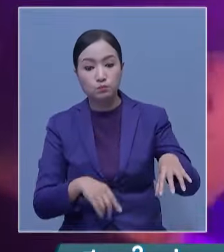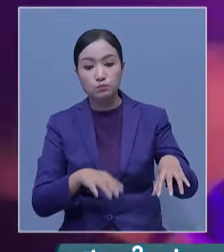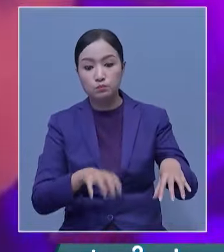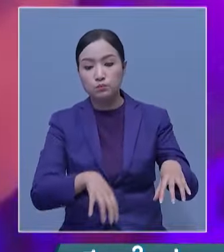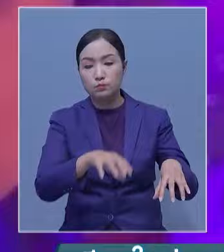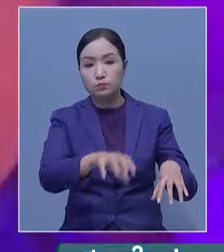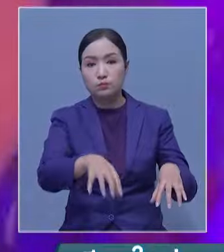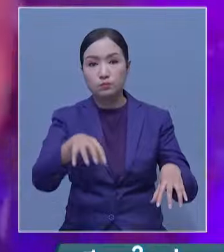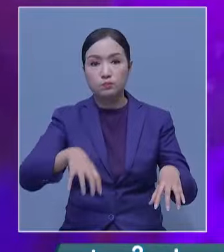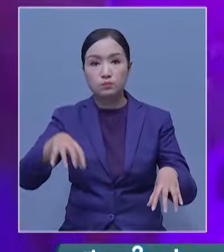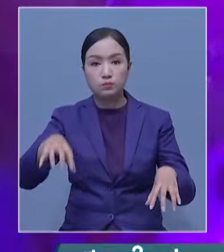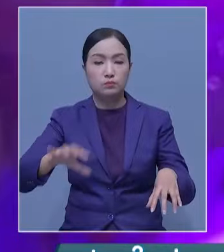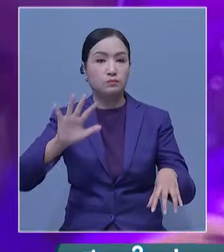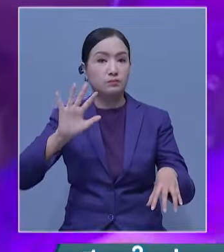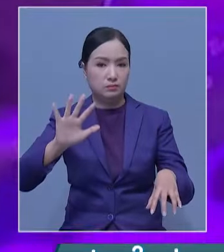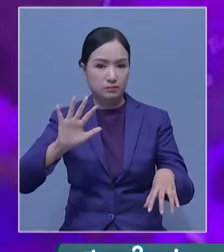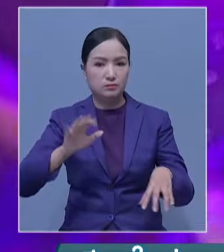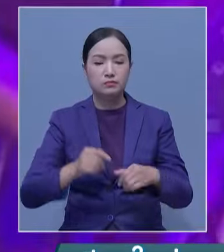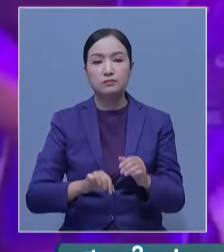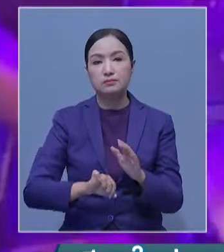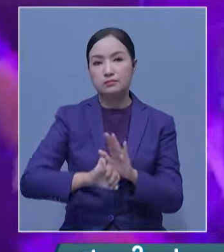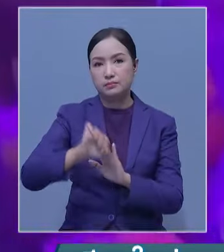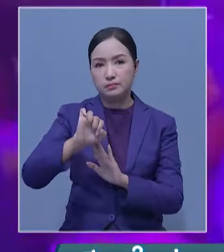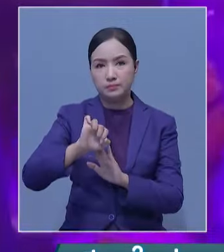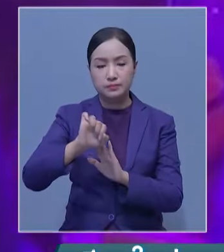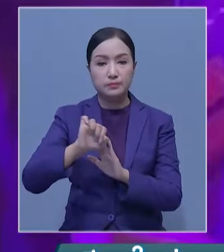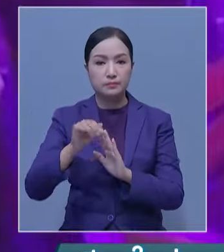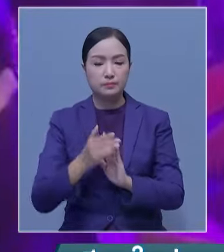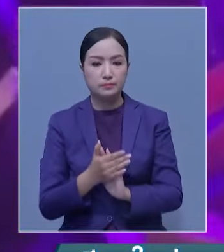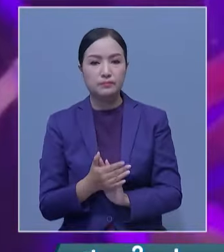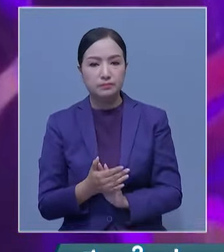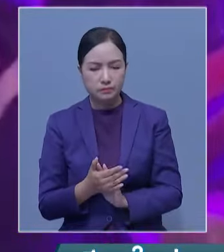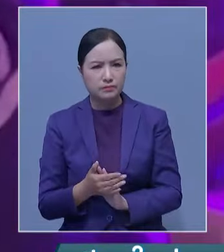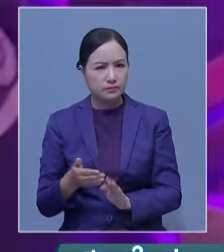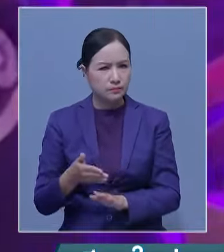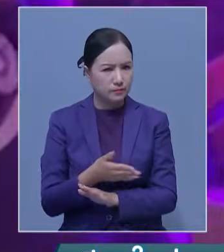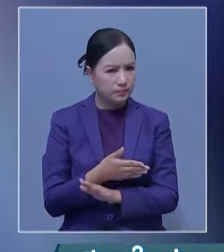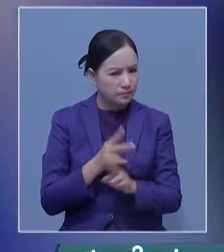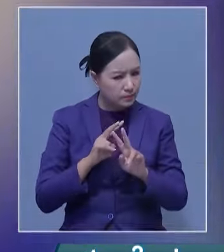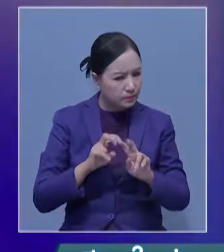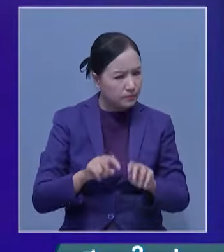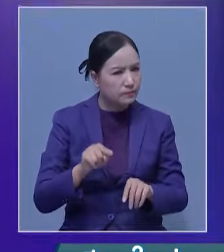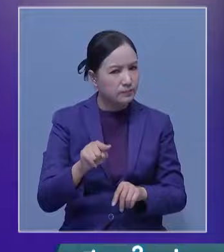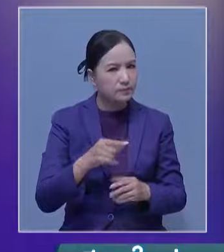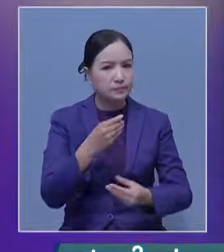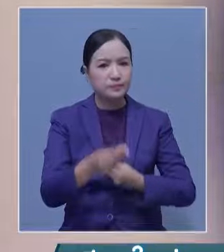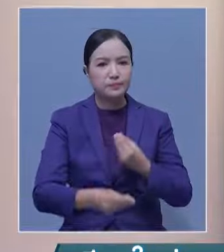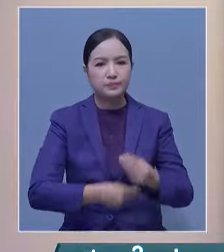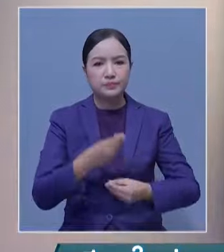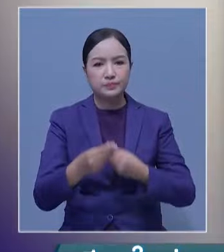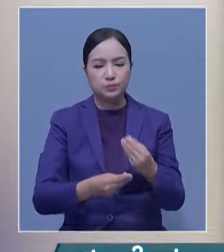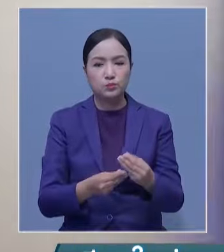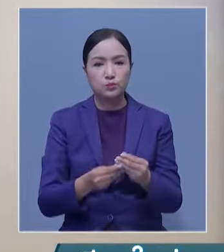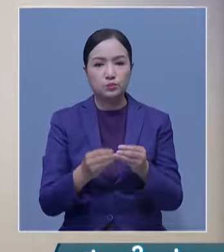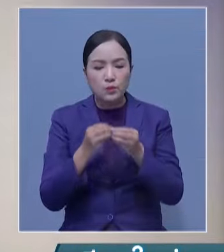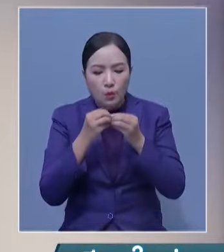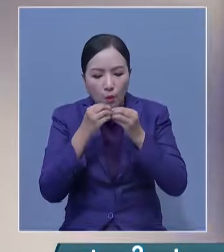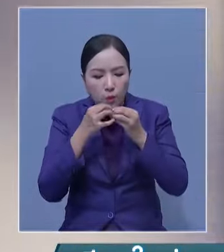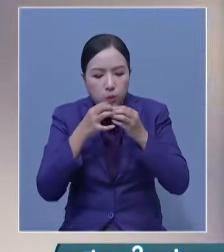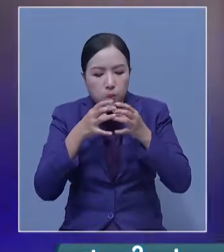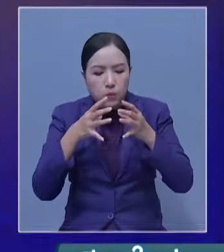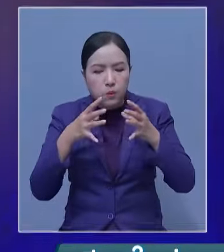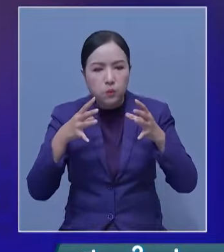ถนนลอยเคราะห์นะครับกลางเมืองเชียงใหม่หลังจากทางเจ้าหน้าที่สืบทราบมาว่ามีการการลักลอบขายลูกโป่งก๊าซ